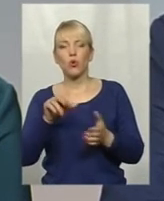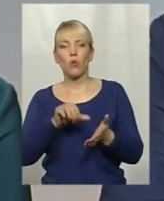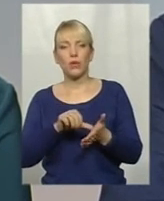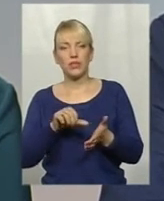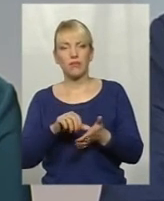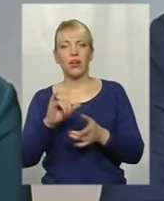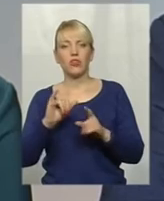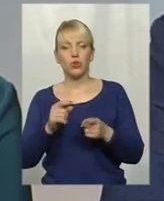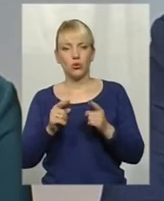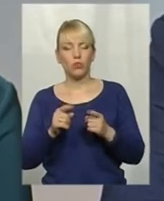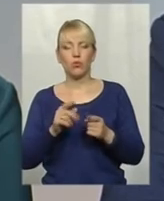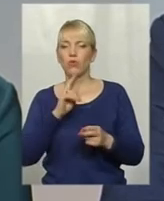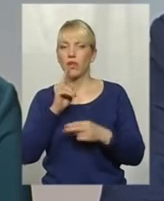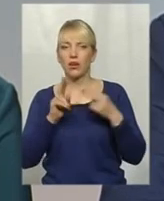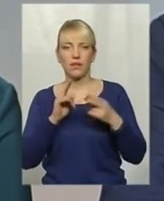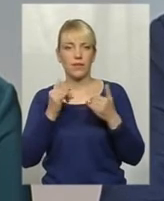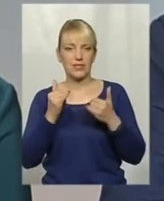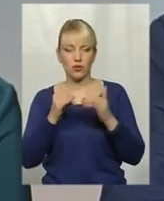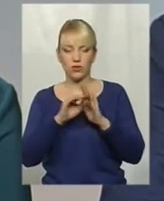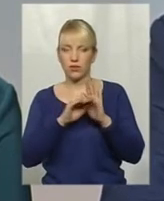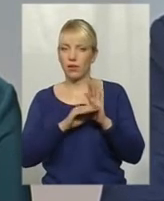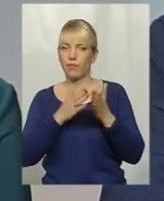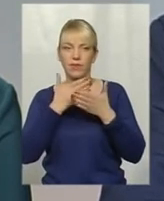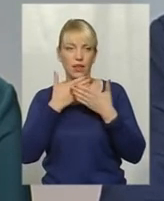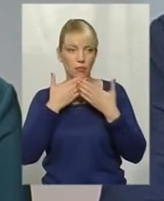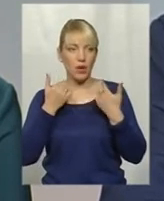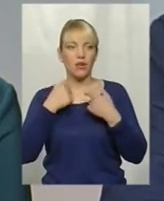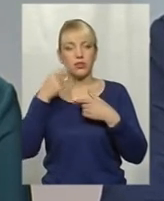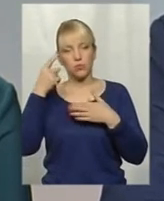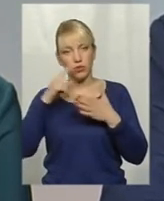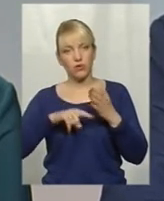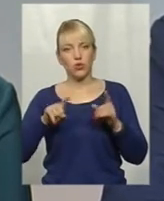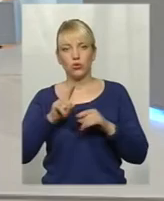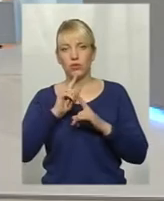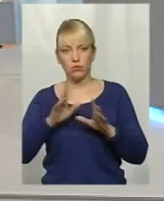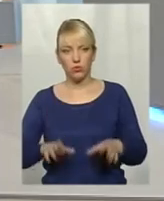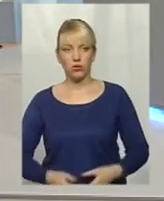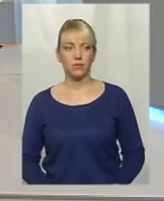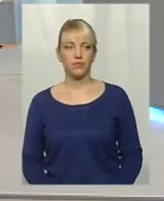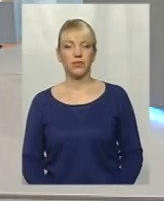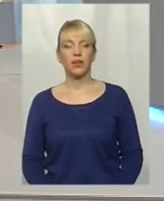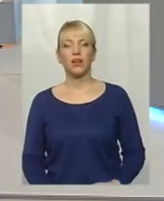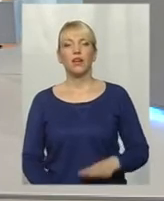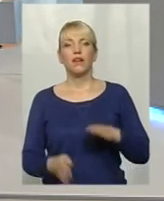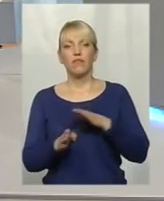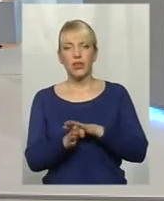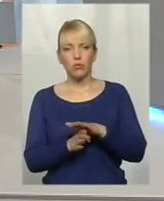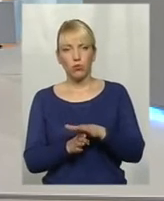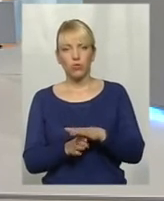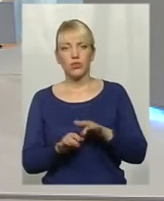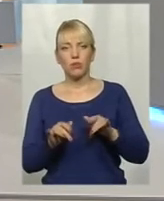тому нарікань на сьогодні системних немає. І сподіваюся, що їх подальше також не буде. Відбувся процес